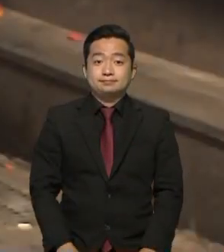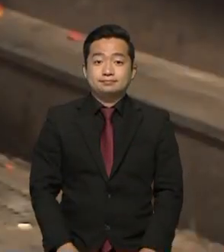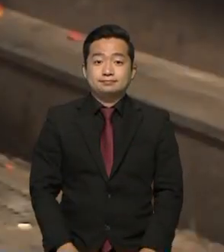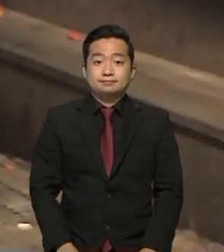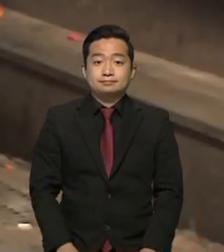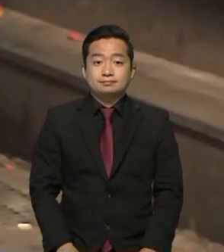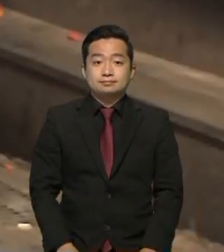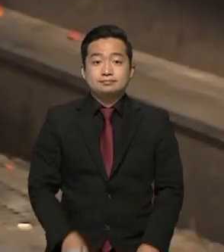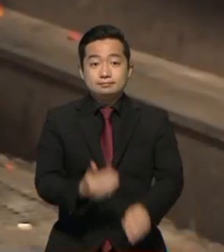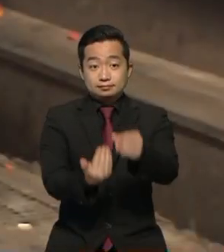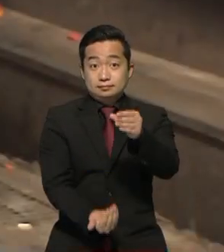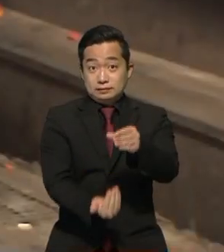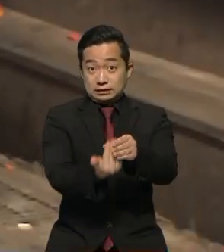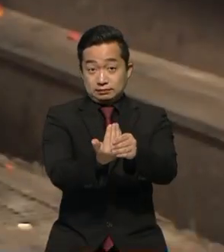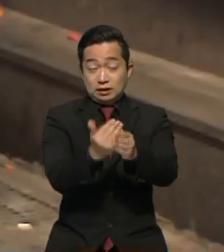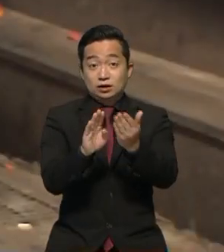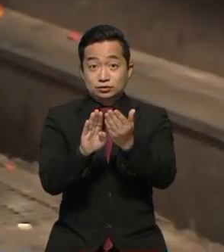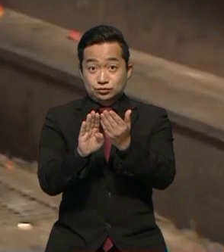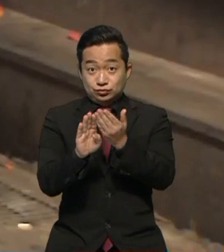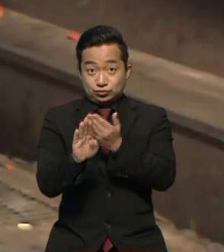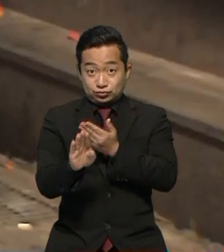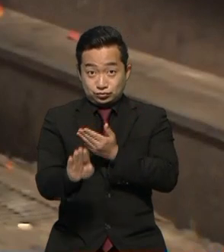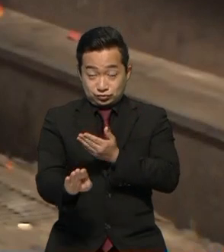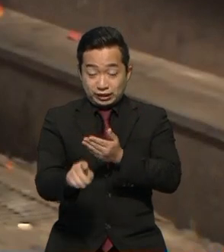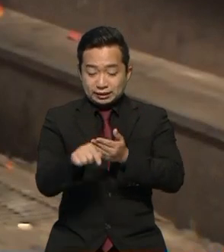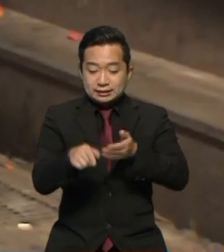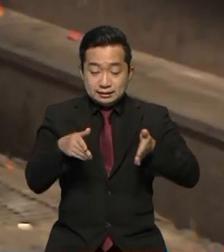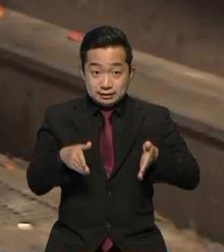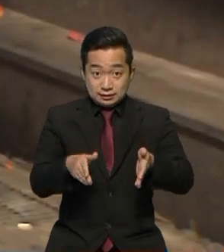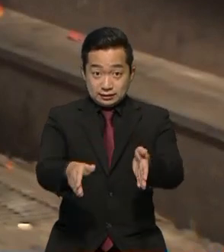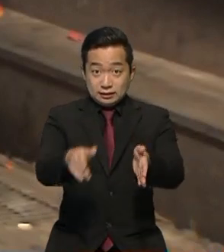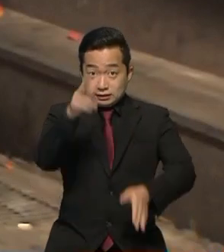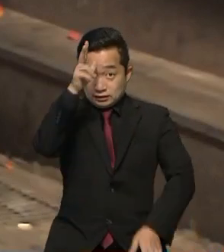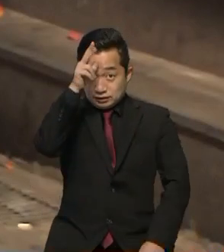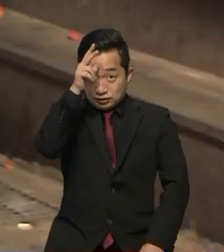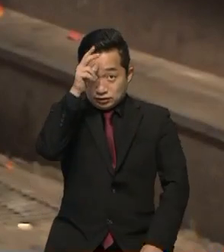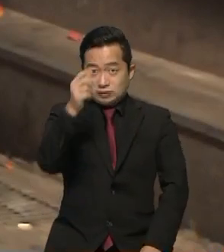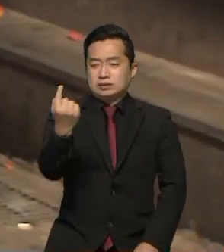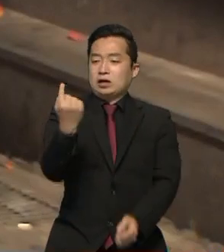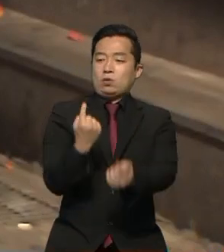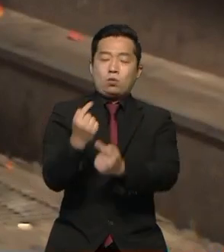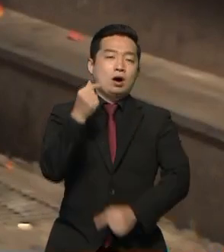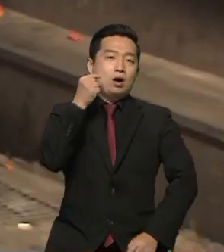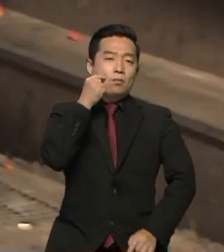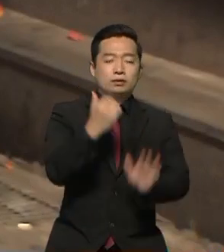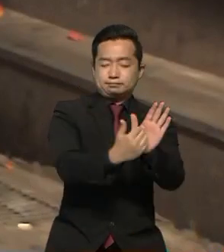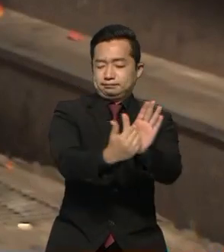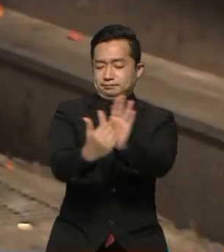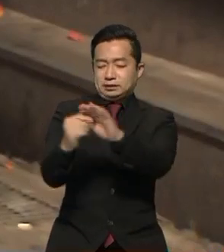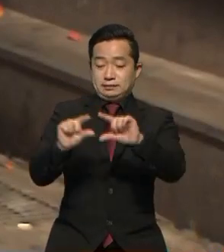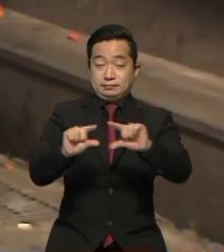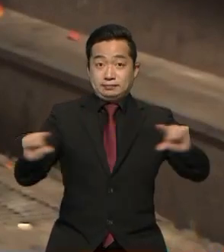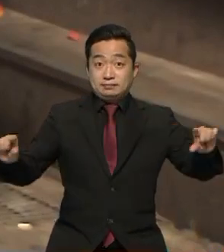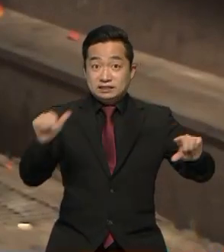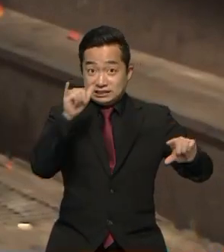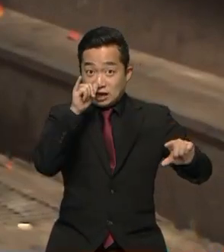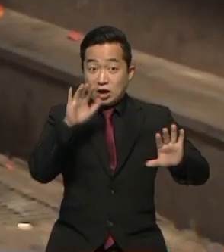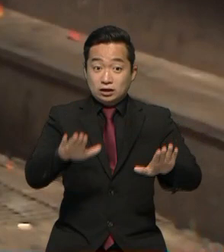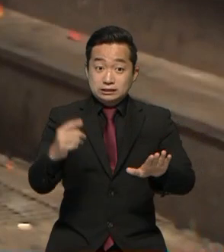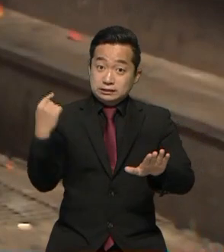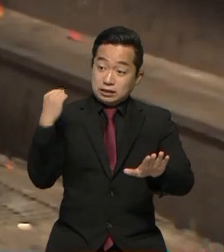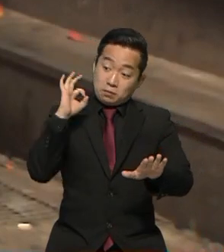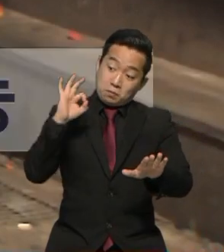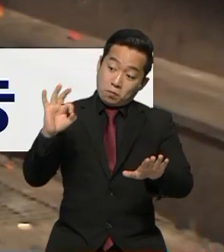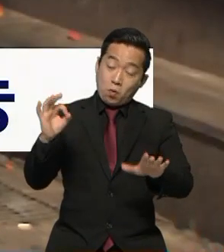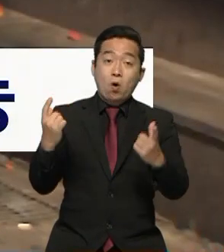네, 참사가 발생한 직후부터 이 골목길에 경찰 통제선이 쳐 있었죠. 지금은 제 뒤로 보시는 것처럼